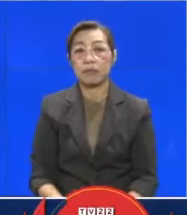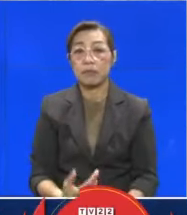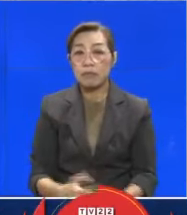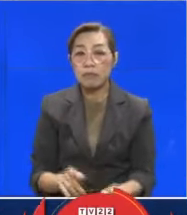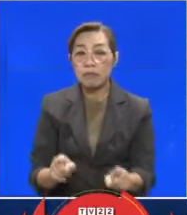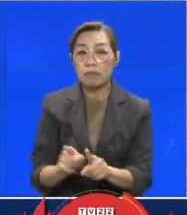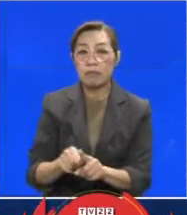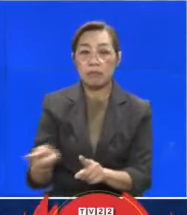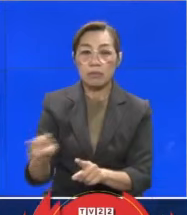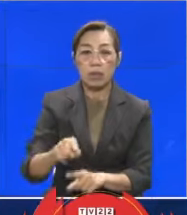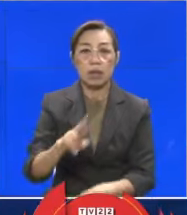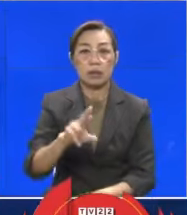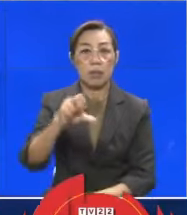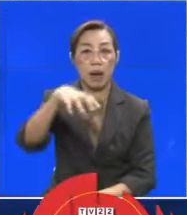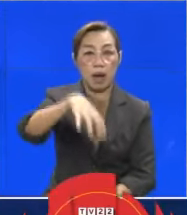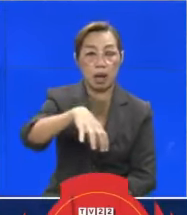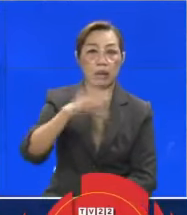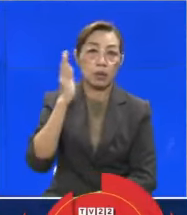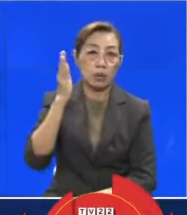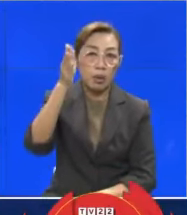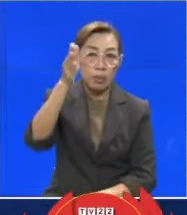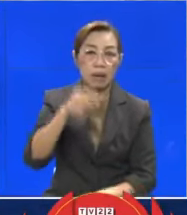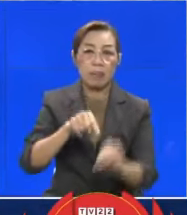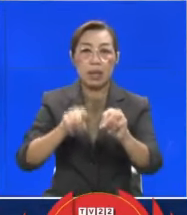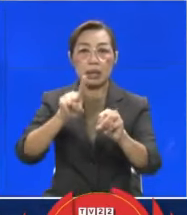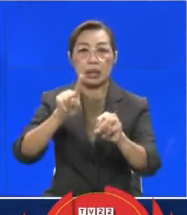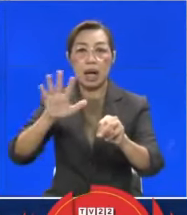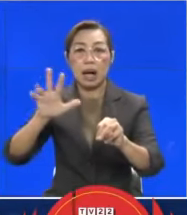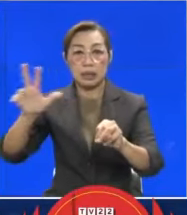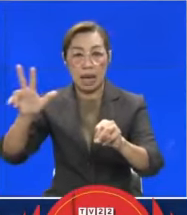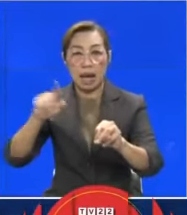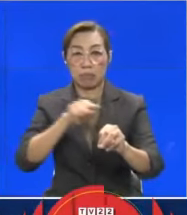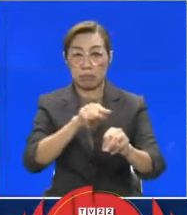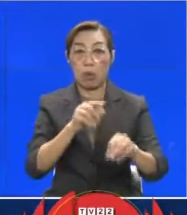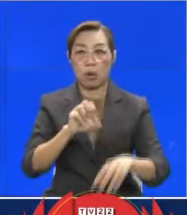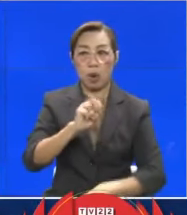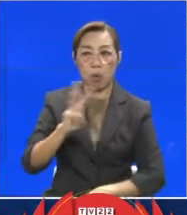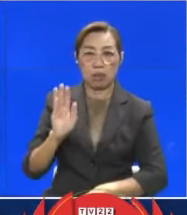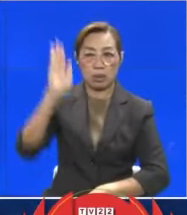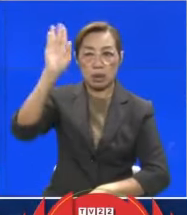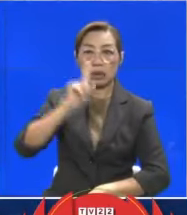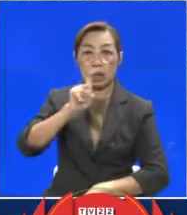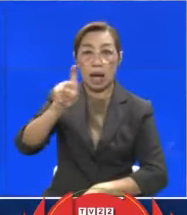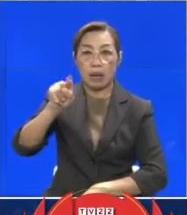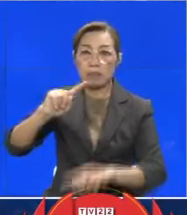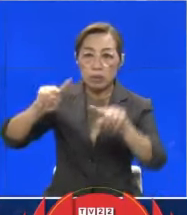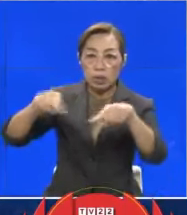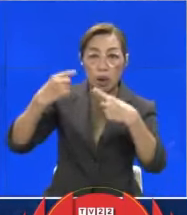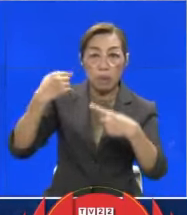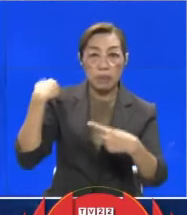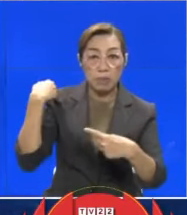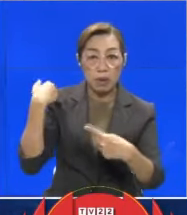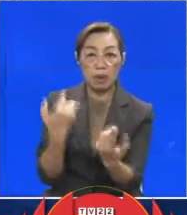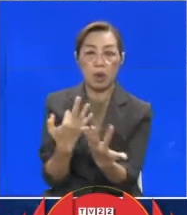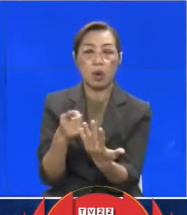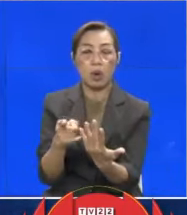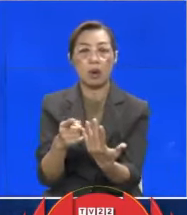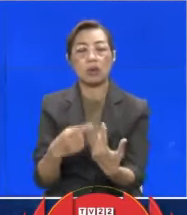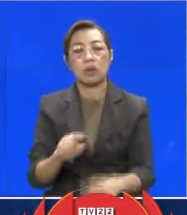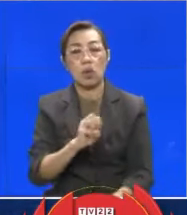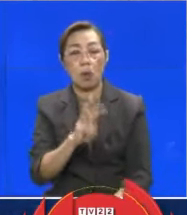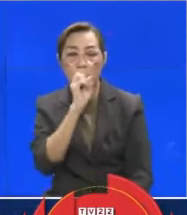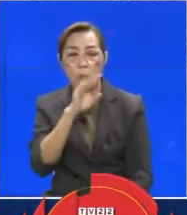จงผ่านการอภิปรายทั่วไปตามมาตรา153ที่สว.เขาเตรียมจะอภิปรายเนี่ยนะคะบอกจะได้รับคำชี้แจงเรื่องนี้ไหมคุณสมชายบอก